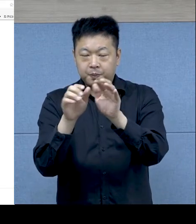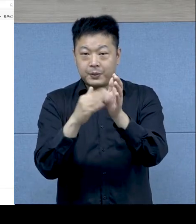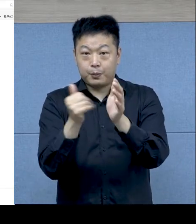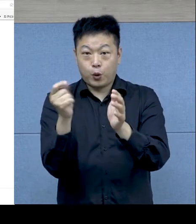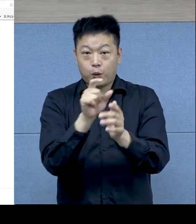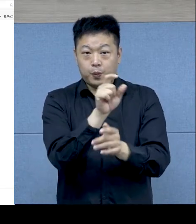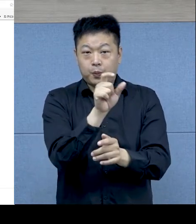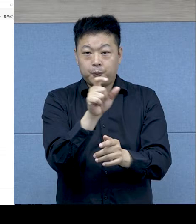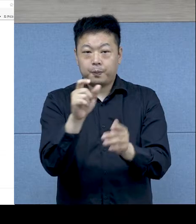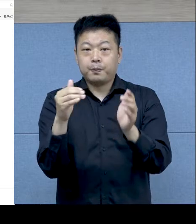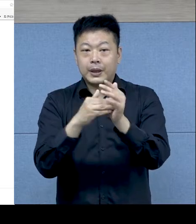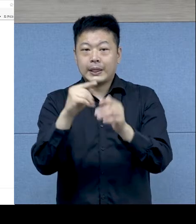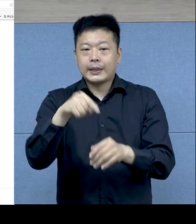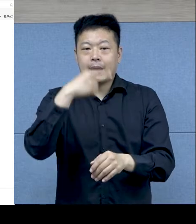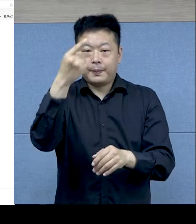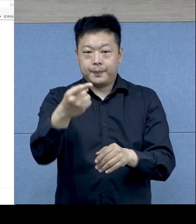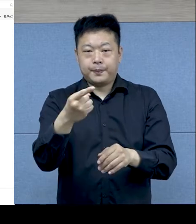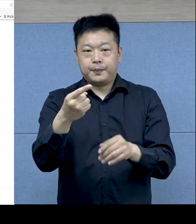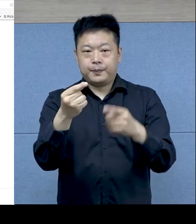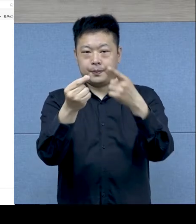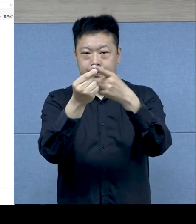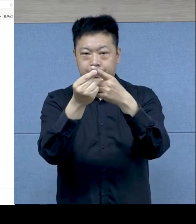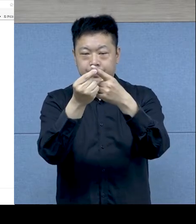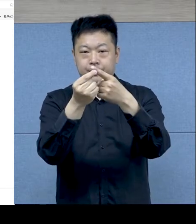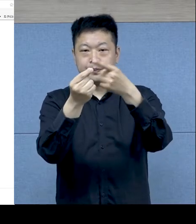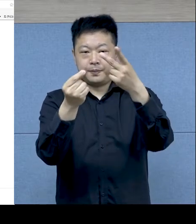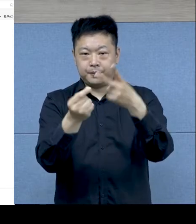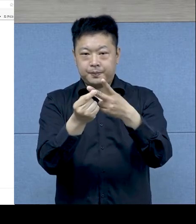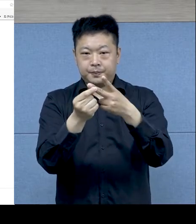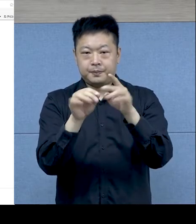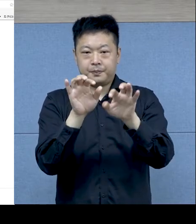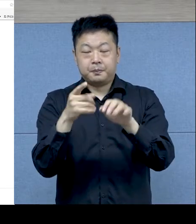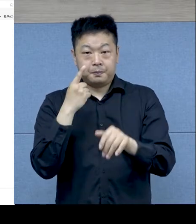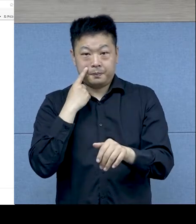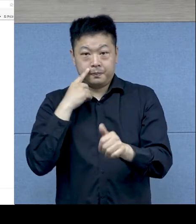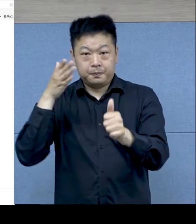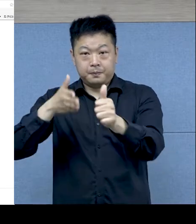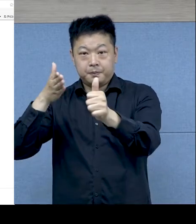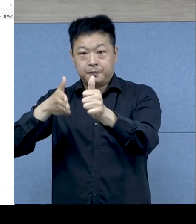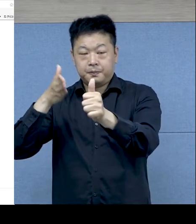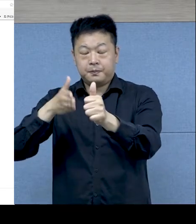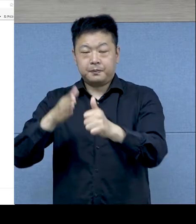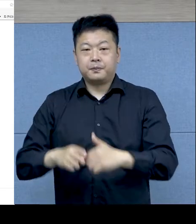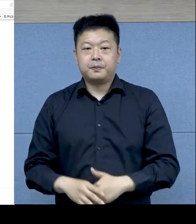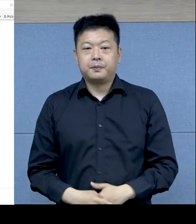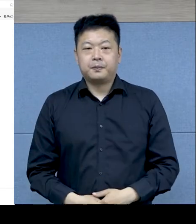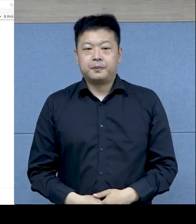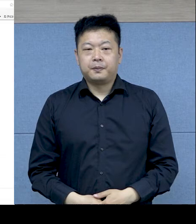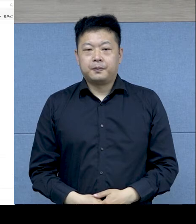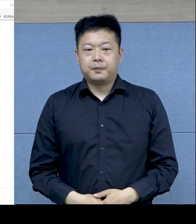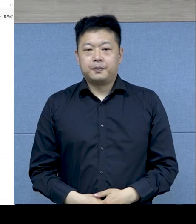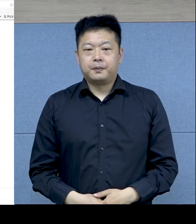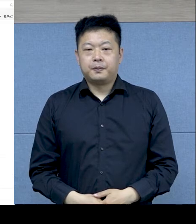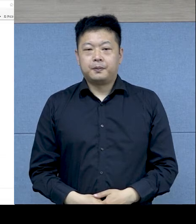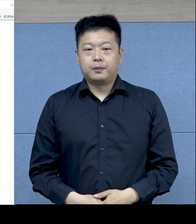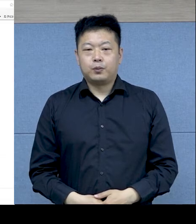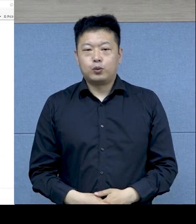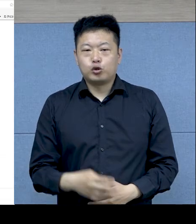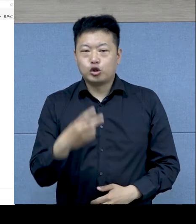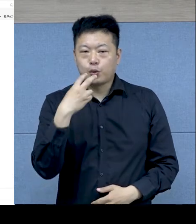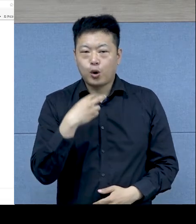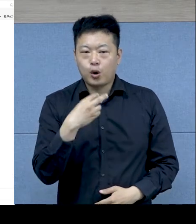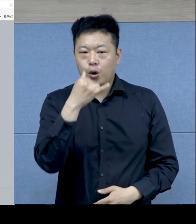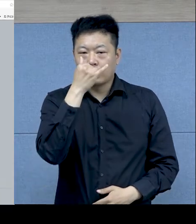하셔야 돼요. 네, 비밀번호도 설정해 보도록 하겠습니다. 그러고 나서 중복